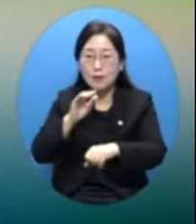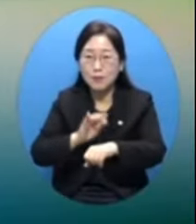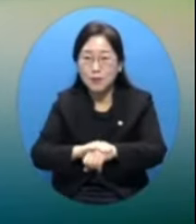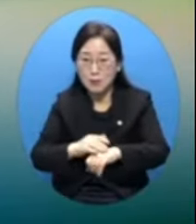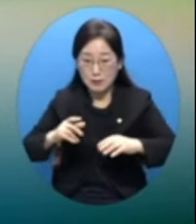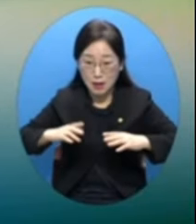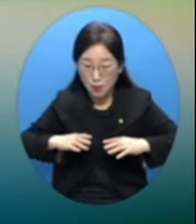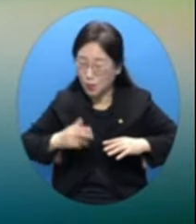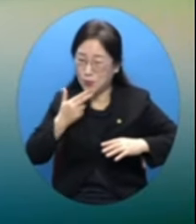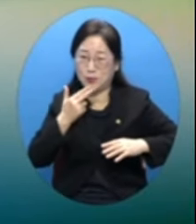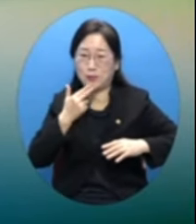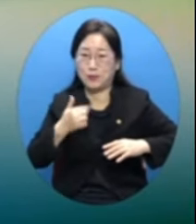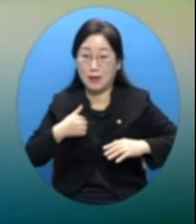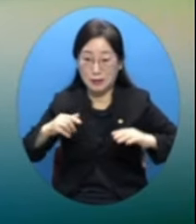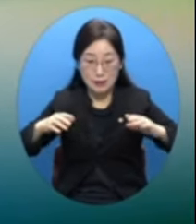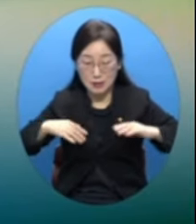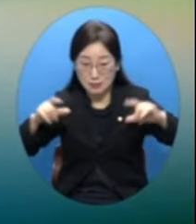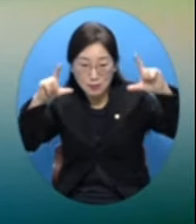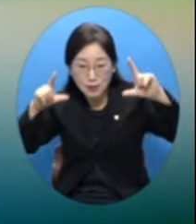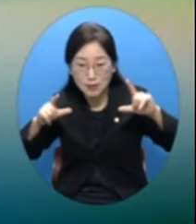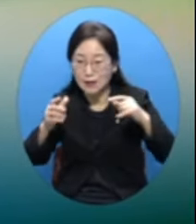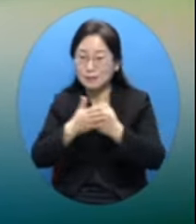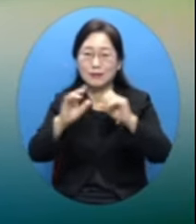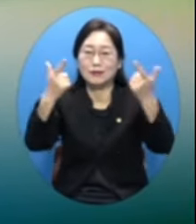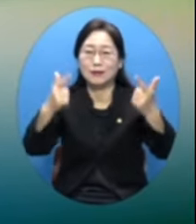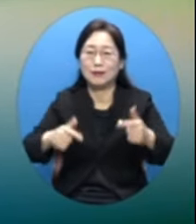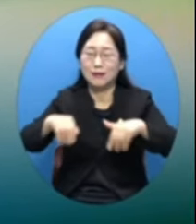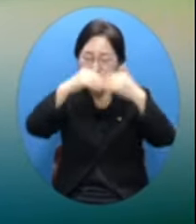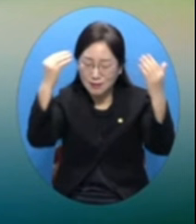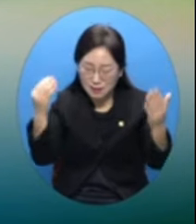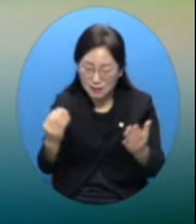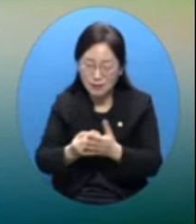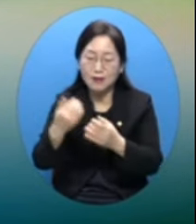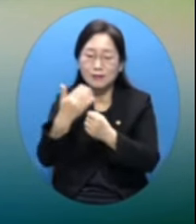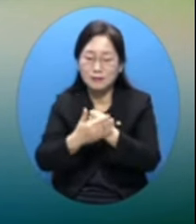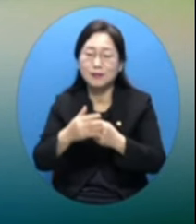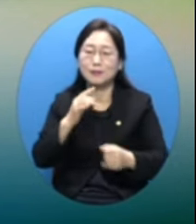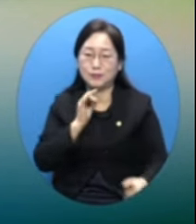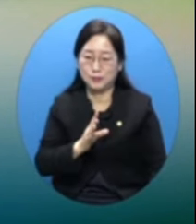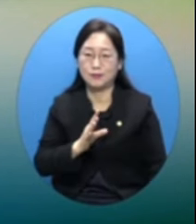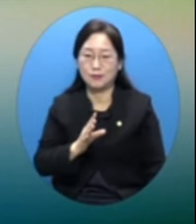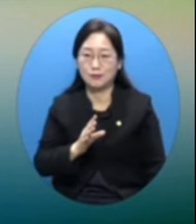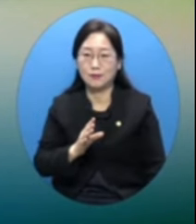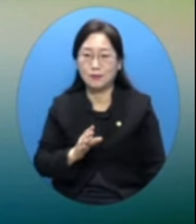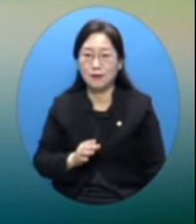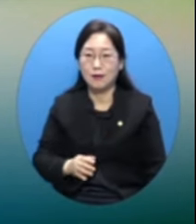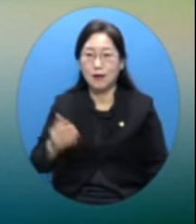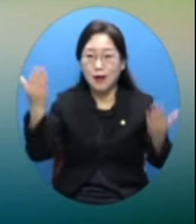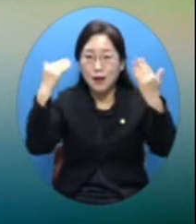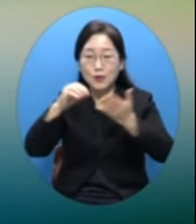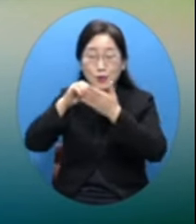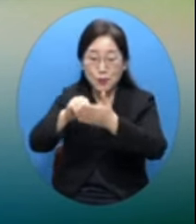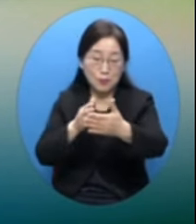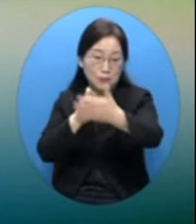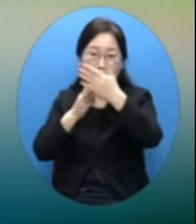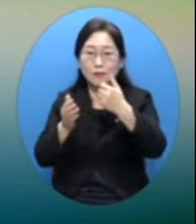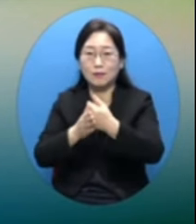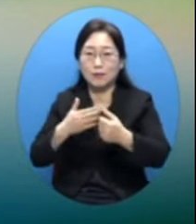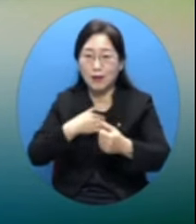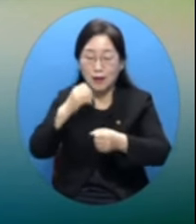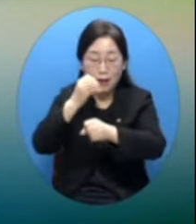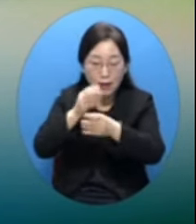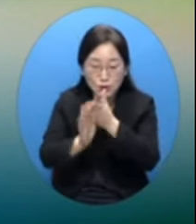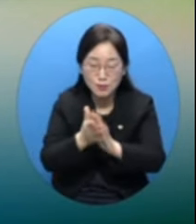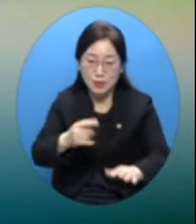없다. 내가 잘났기 때문이 아니다. 그저 모든 것이 은혜일 뿐이다. 학교에서 입학을 거부했기 때문에 나는 어쩔 수